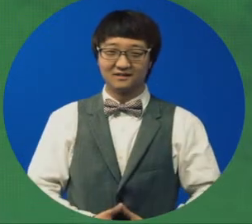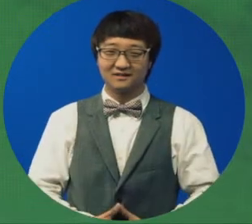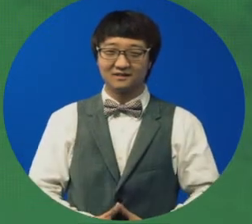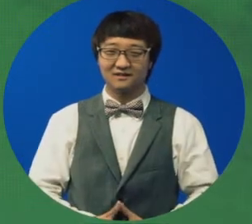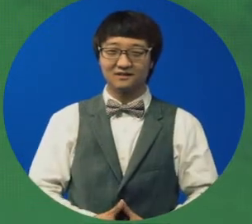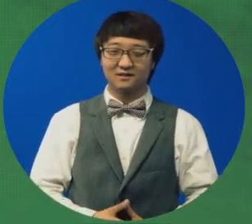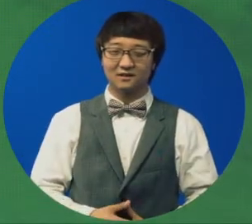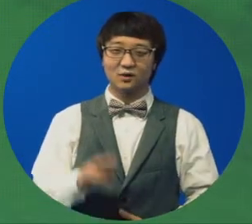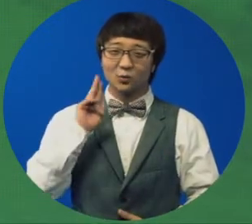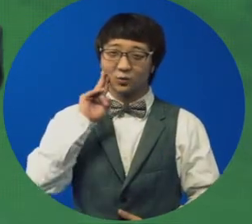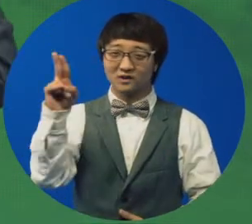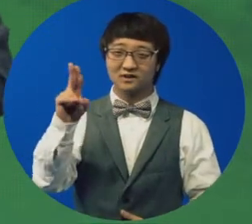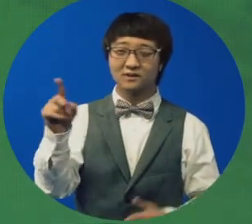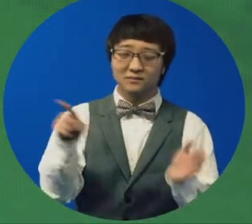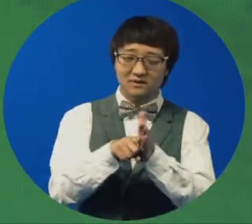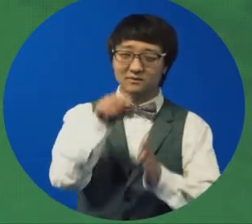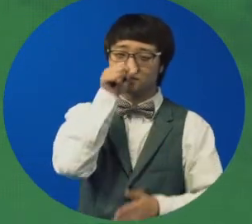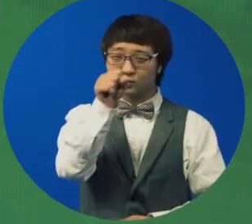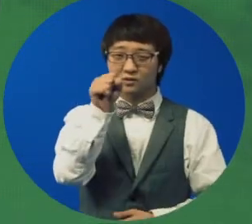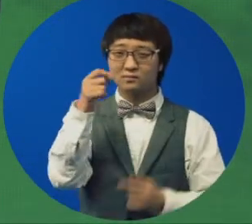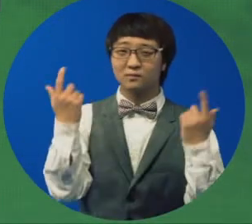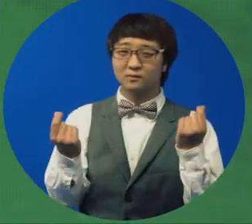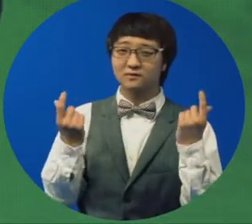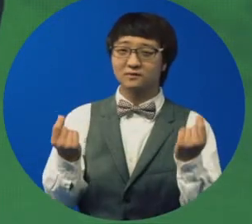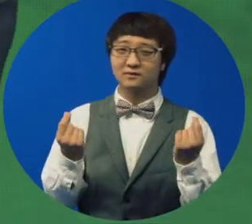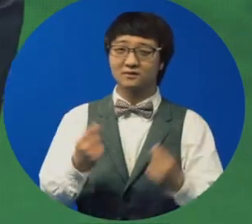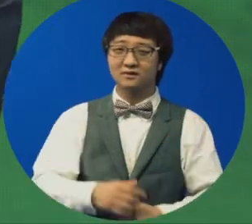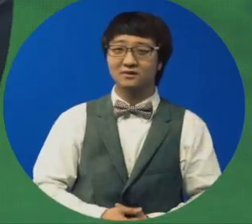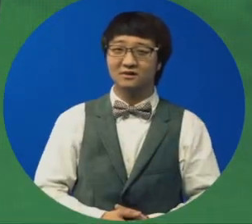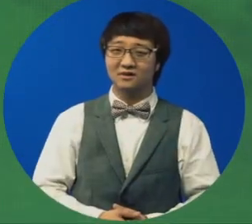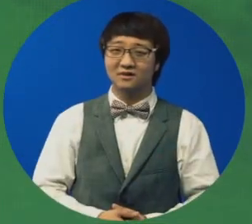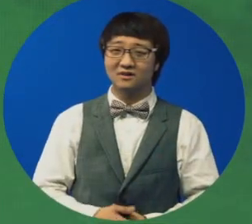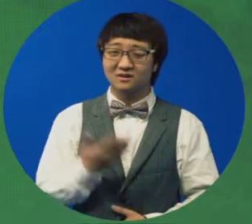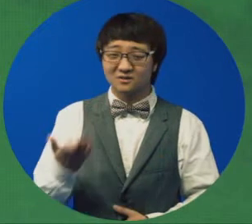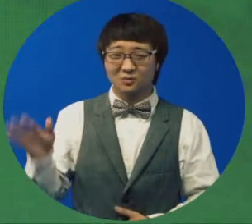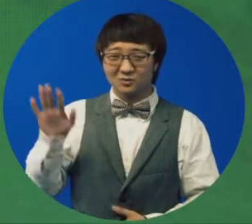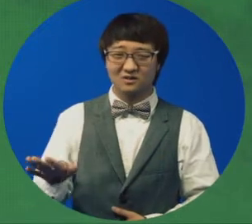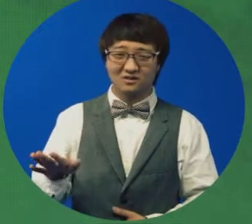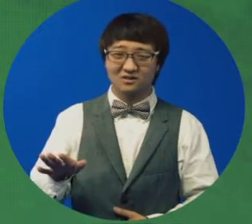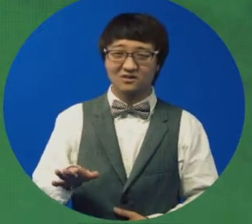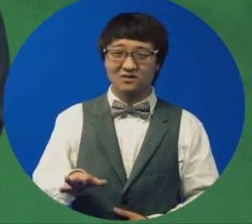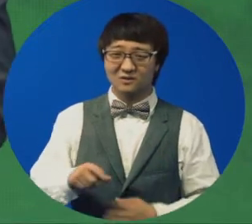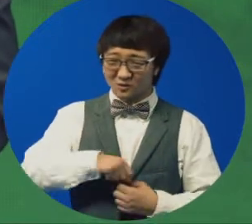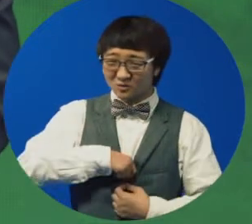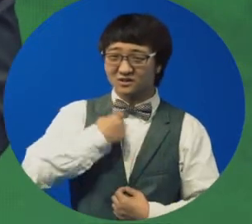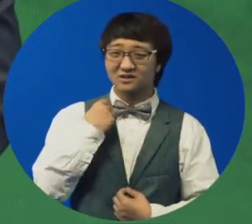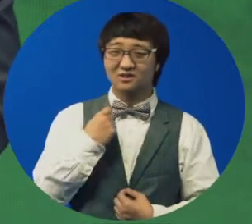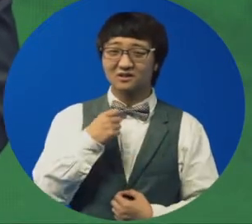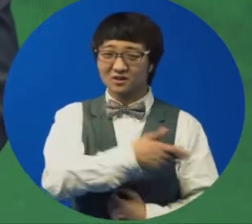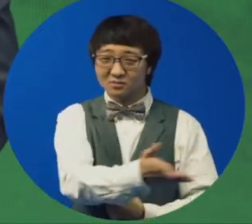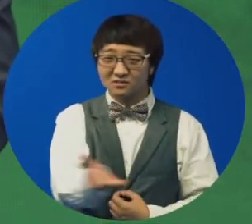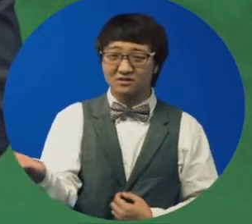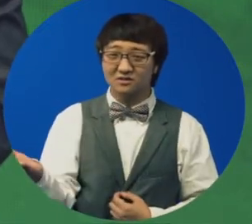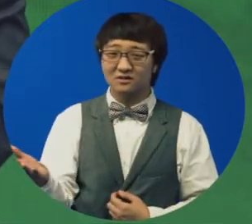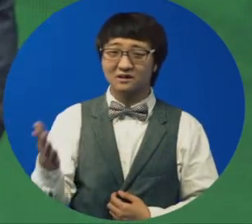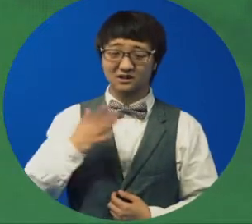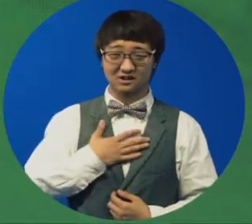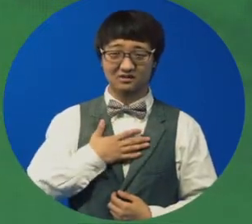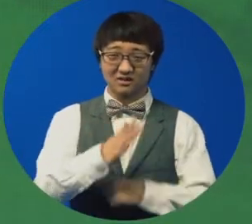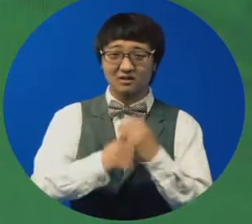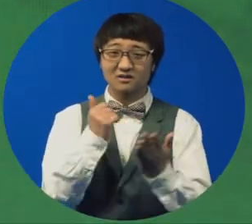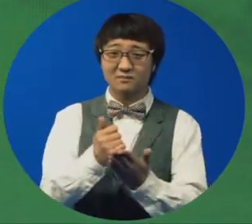굉장히 믿음이 좋은 것 같은데 한번 솔직하게 생각해 봅니다. 여러분들 스스로 생각할 때 여러분들 자신을 하나님이